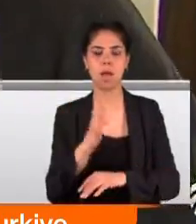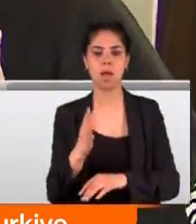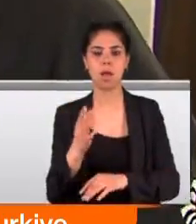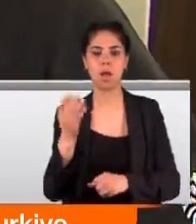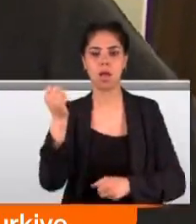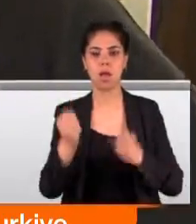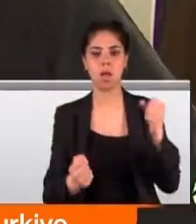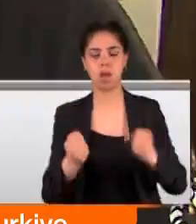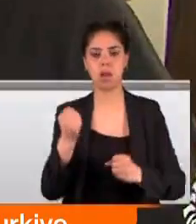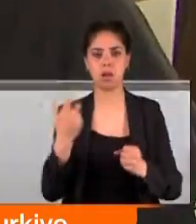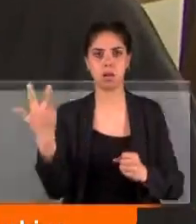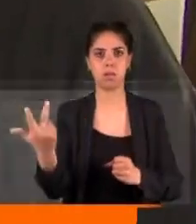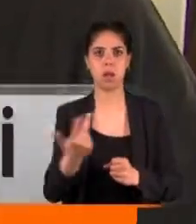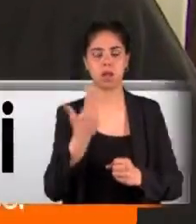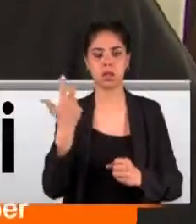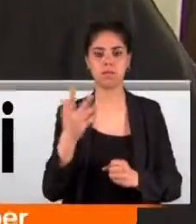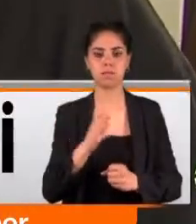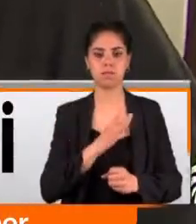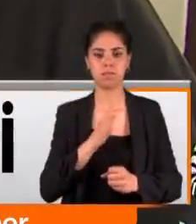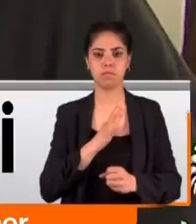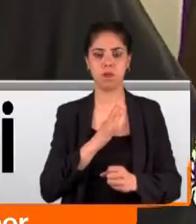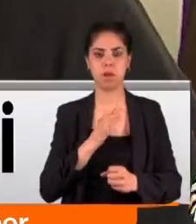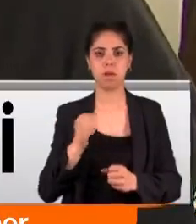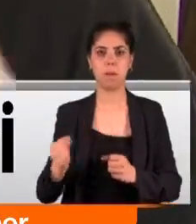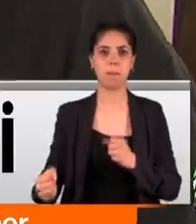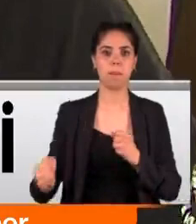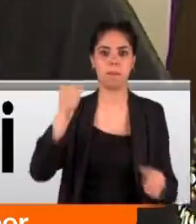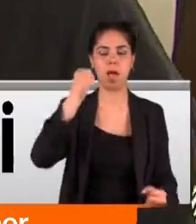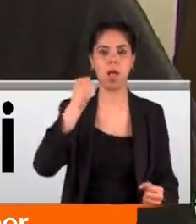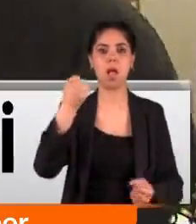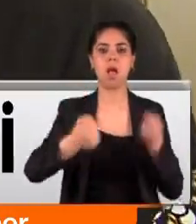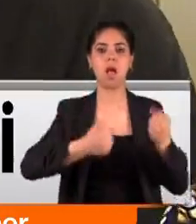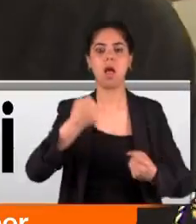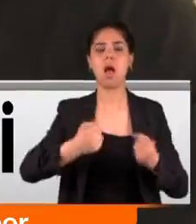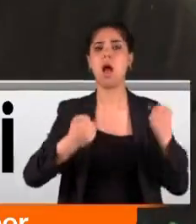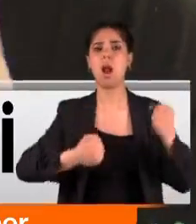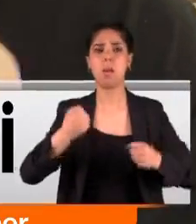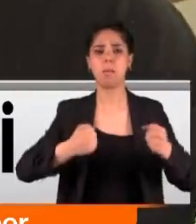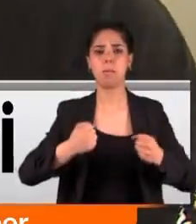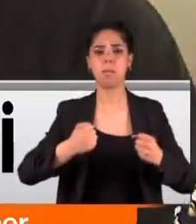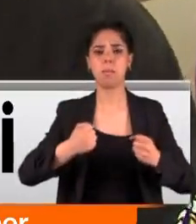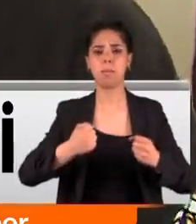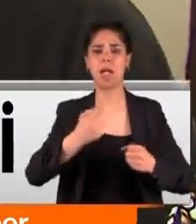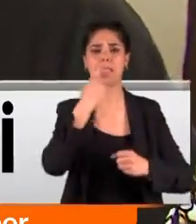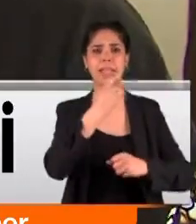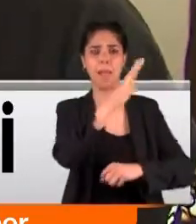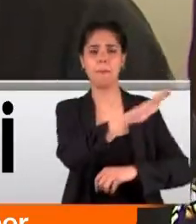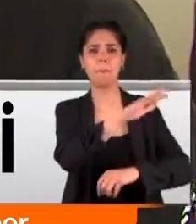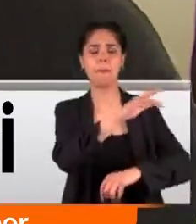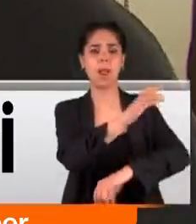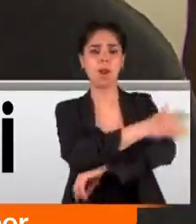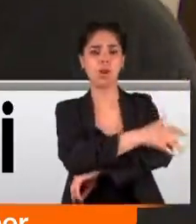araba hızlandığı bir manevra yapıldı ve araba dönmeye başladı Sağdaki jilet gibi o Demir